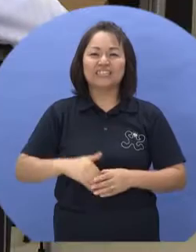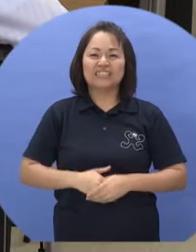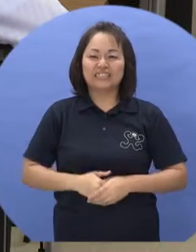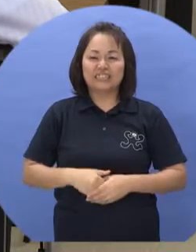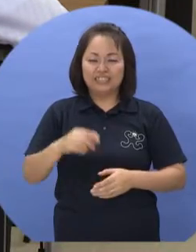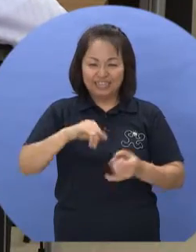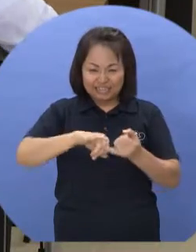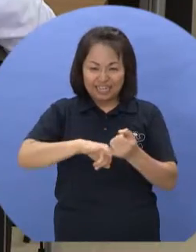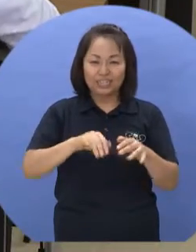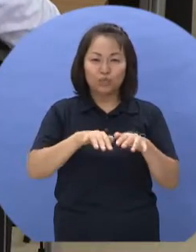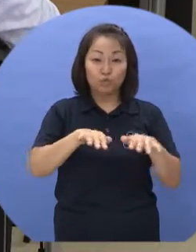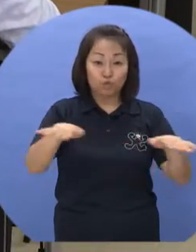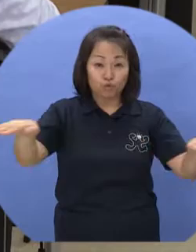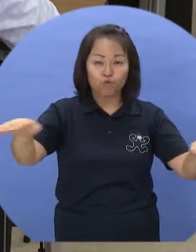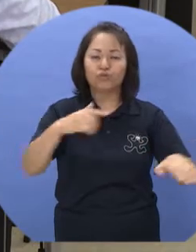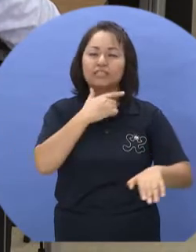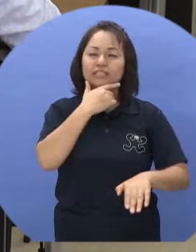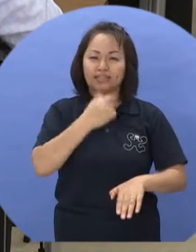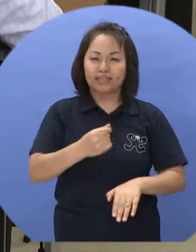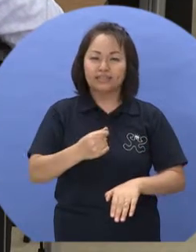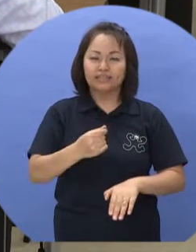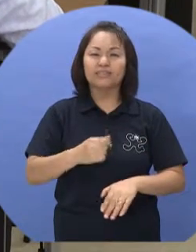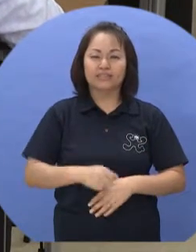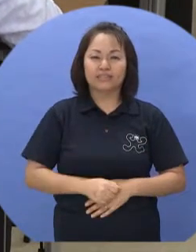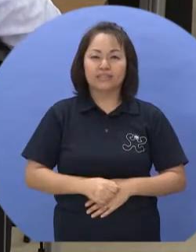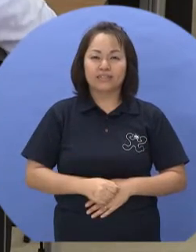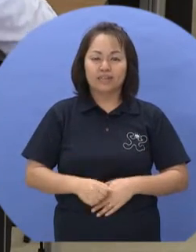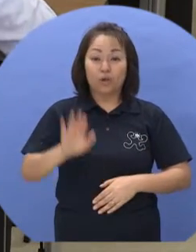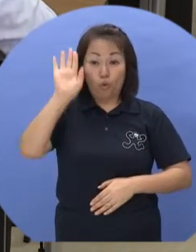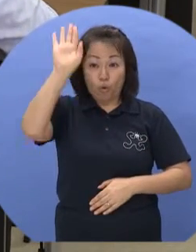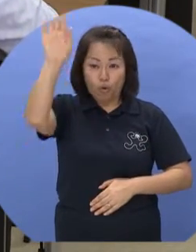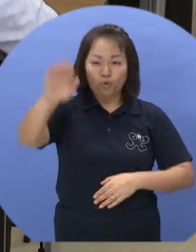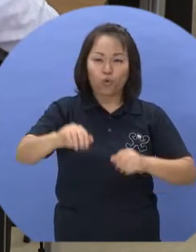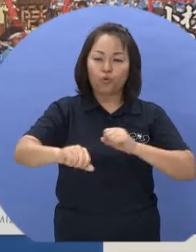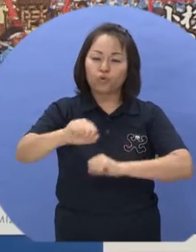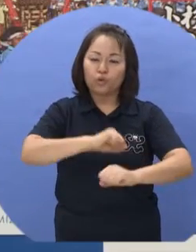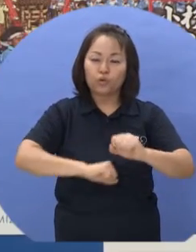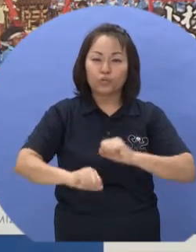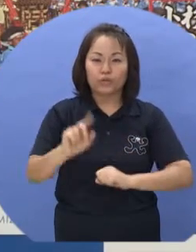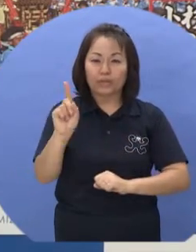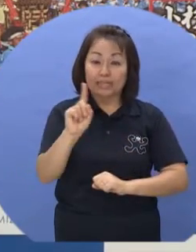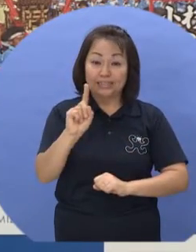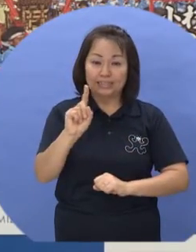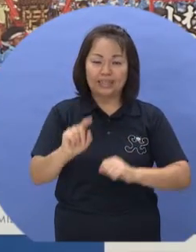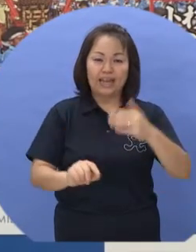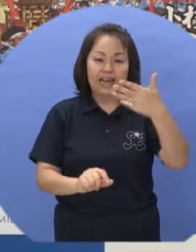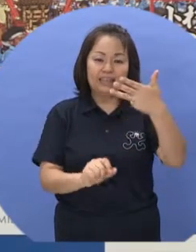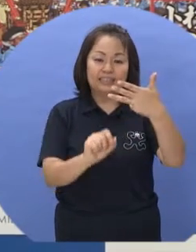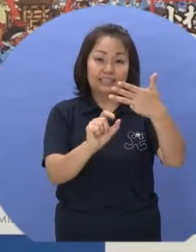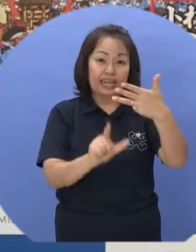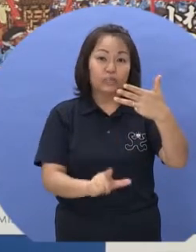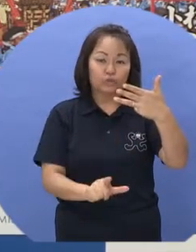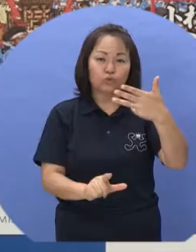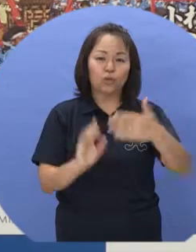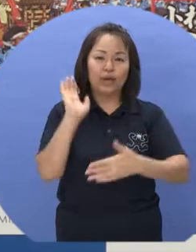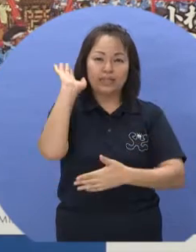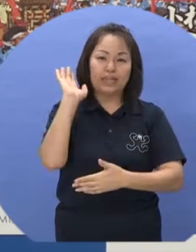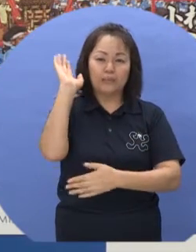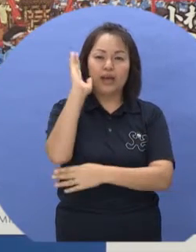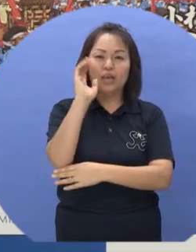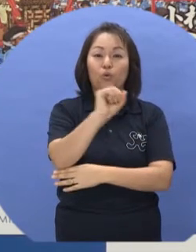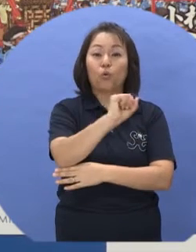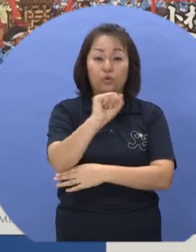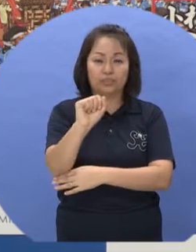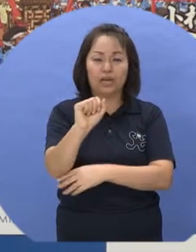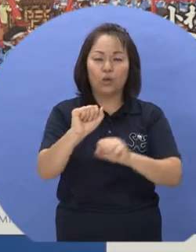きたいというふうに考えています。また具体的な取り組みといたしましては、8月ごろから考えておりますが、出前講座を実施したいというふうに考